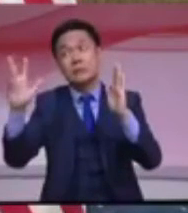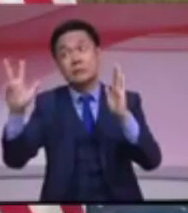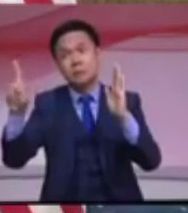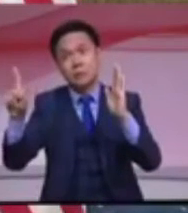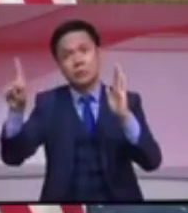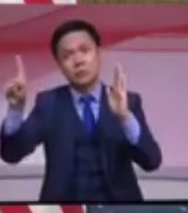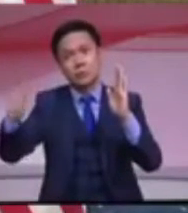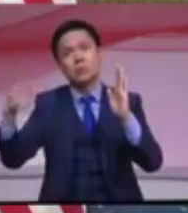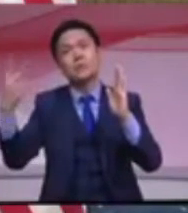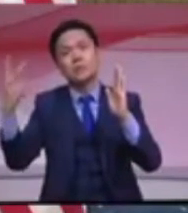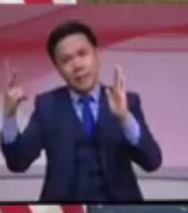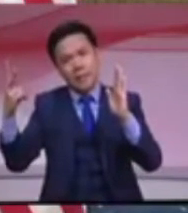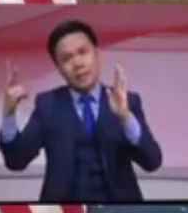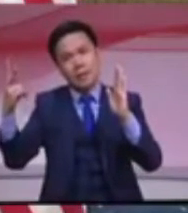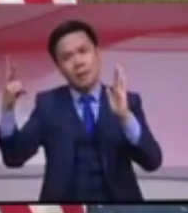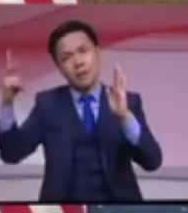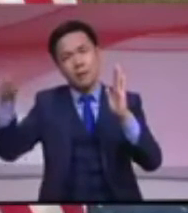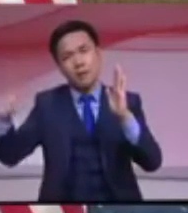31-12-2012